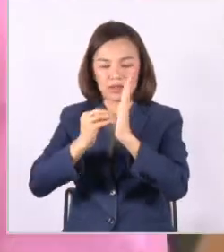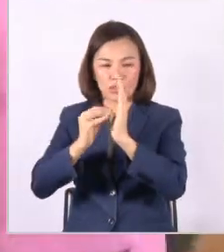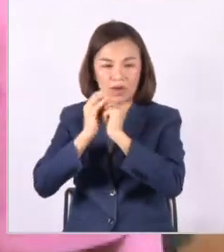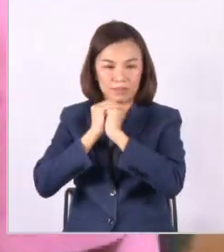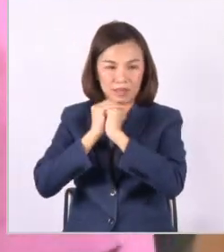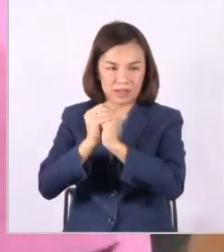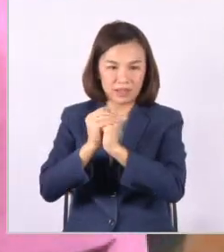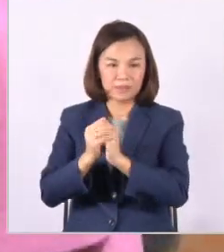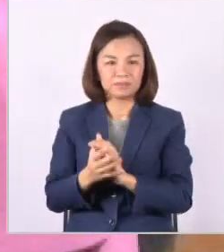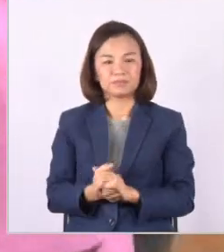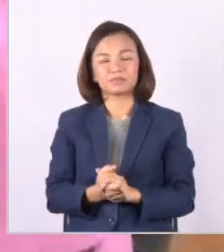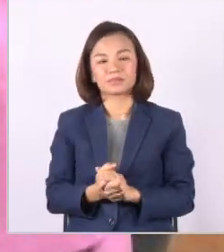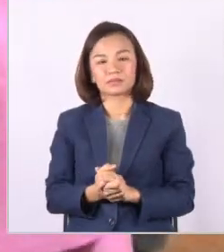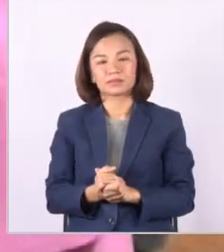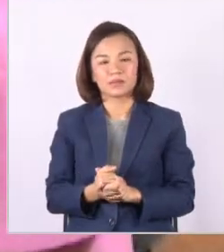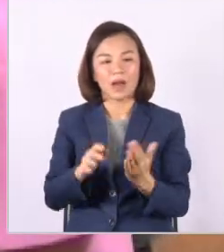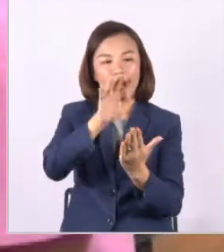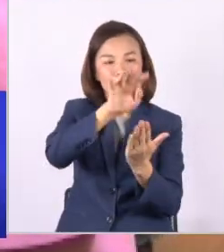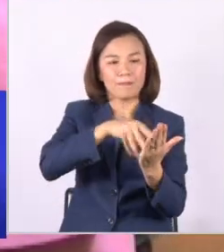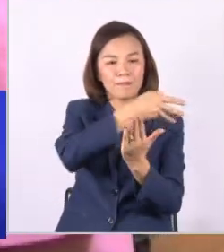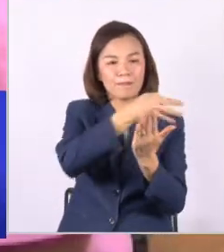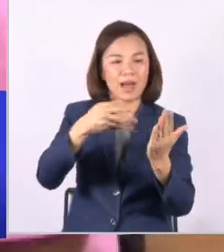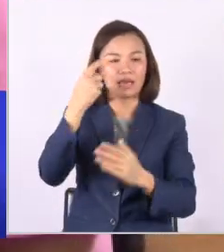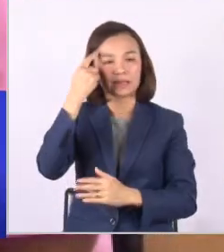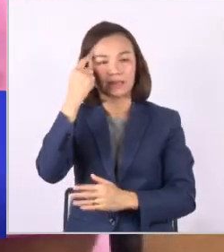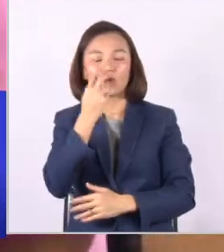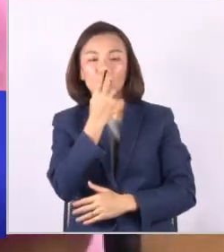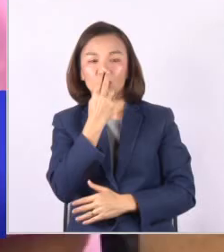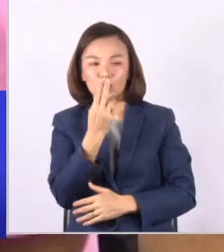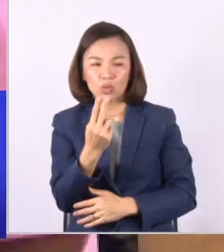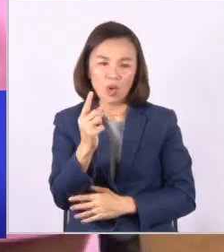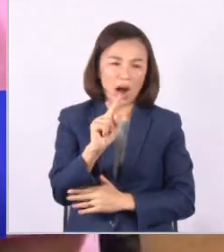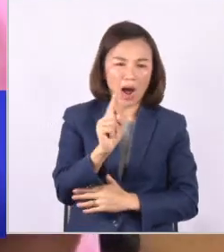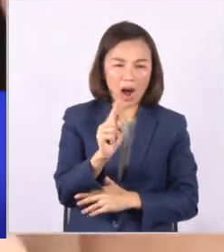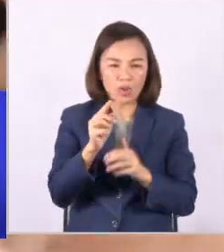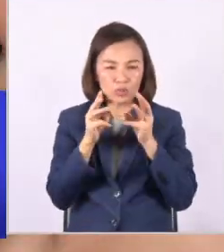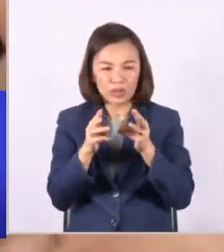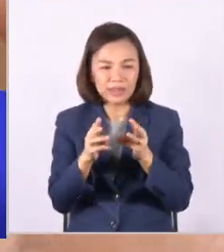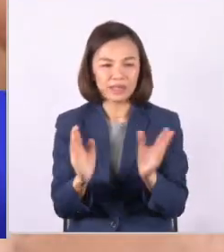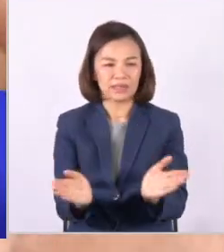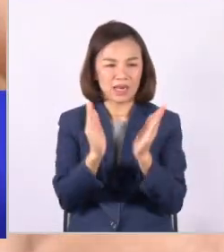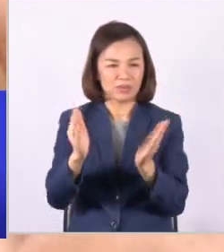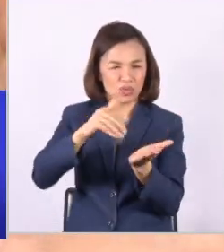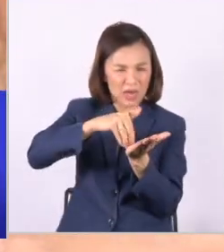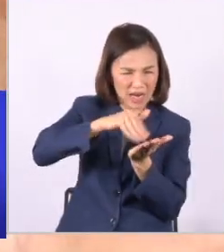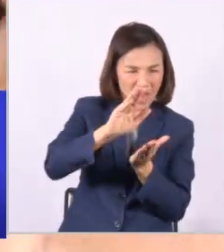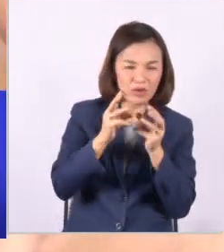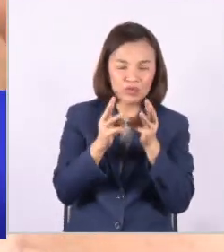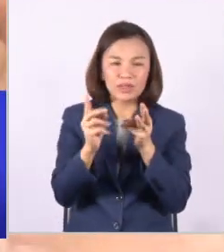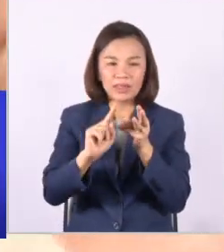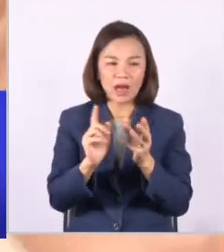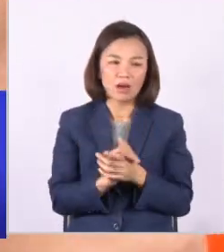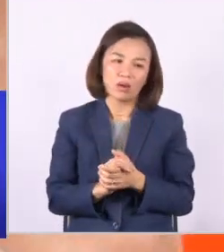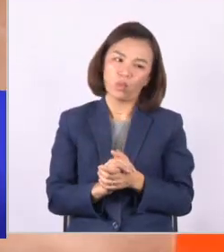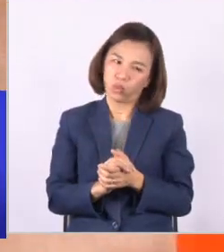น่ะรณรงค์นครจินดาเนี่ยก็มาวางแผนละมาวางแผนมาดูเอายังไงเออจะผลักดันก็จะเอายังไงใช่มั้ยไม่ใช่ตัว